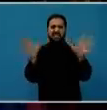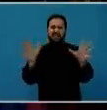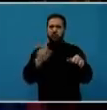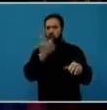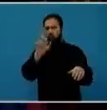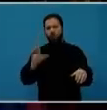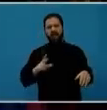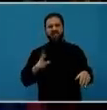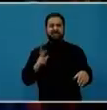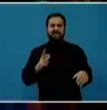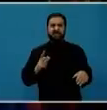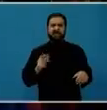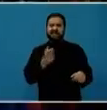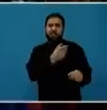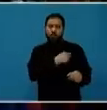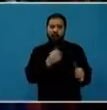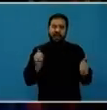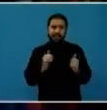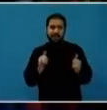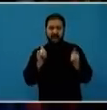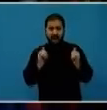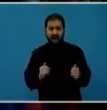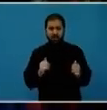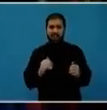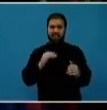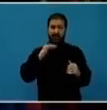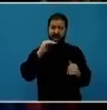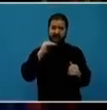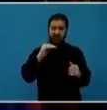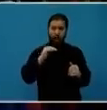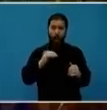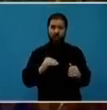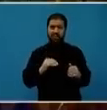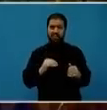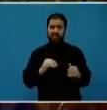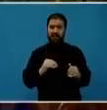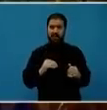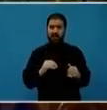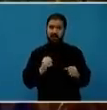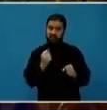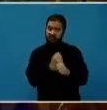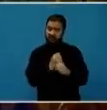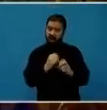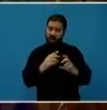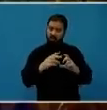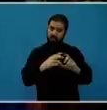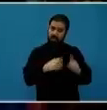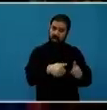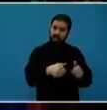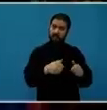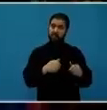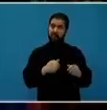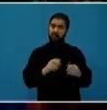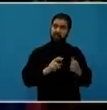pentru că se poate întâmpla ca această sistematizare chiar să ne ducă pe noi să cădem în păcat.